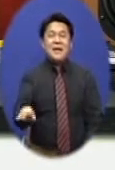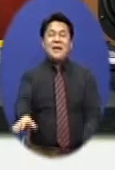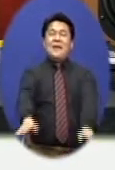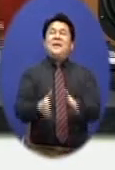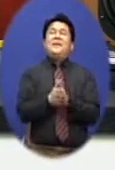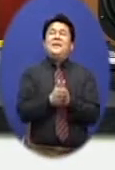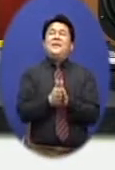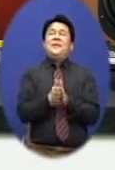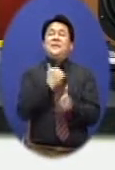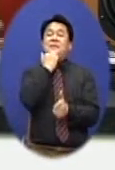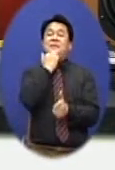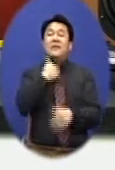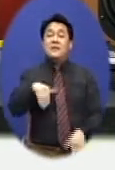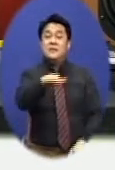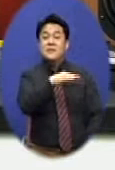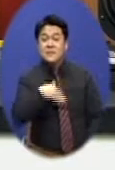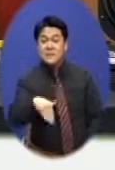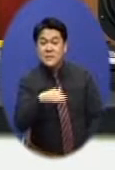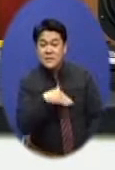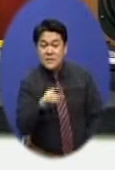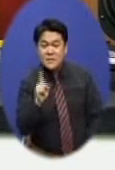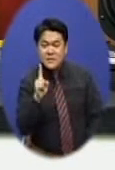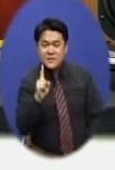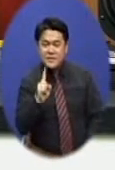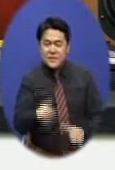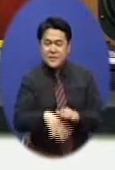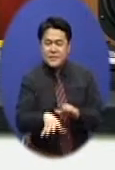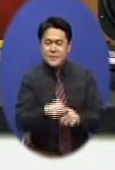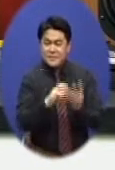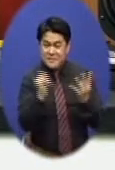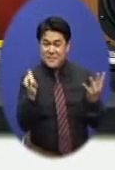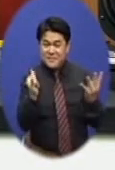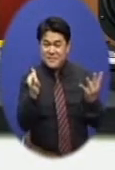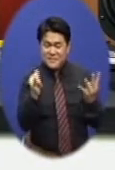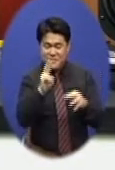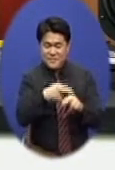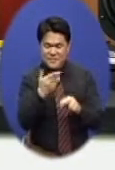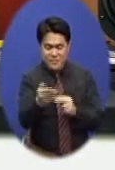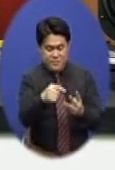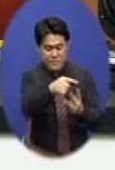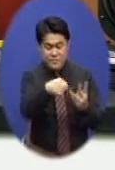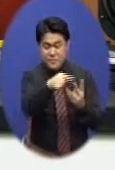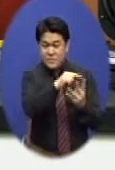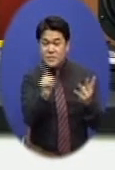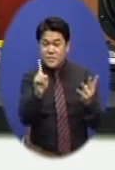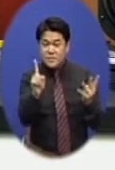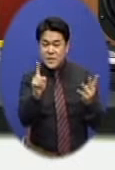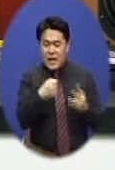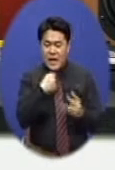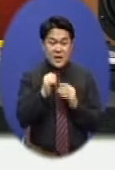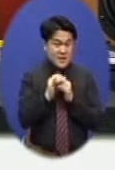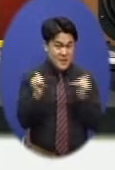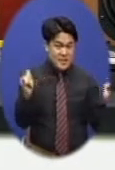기다리시면 네 저희가 네, 네, 딱, 네 분을 네. 또 선정해가지고 상품을 드리니까요. 선물이 어떤 선물이 준비되나요? 네, 세 분께는 이